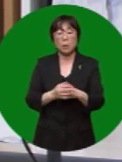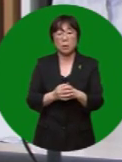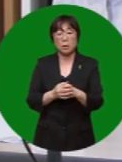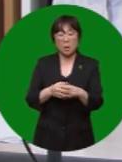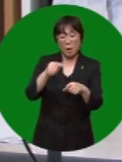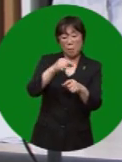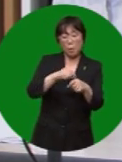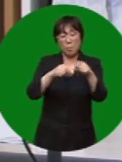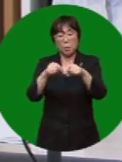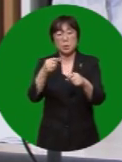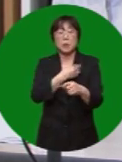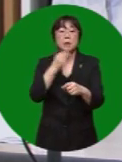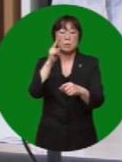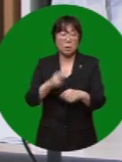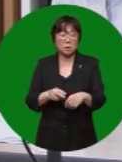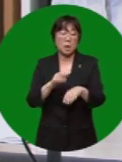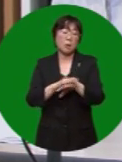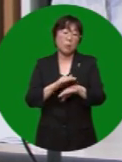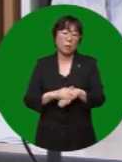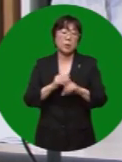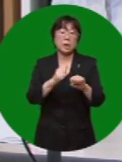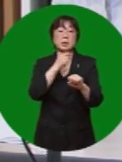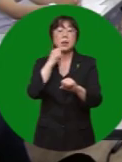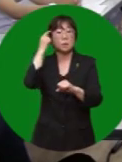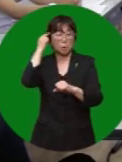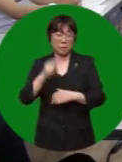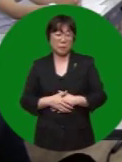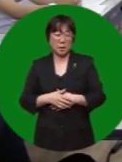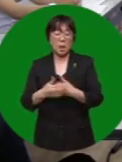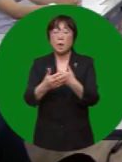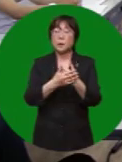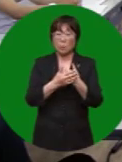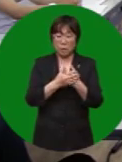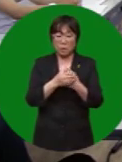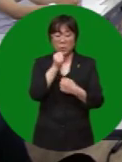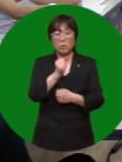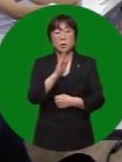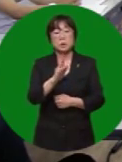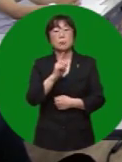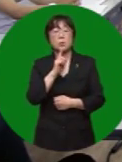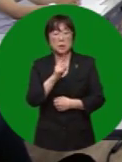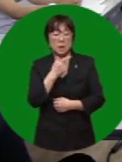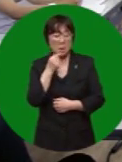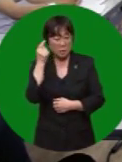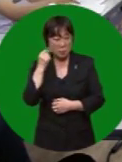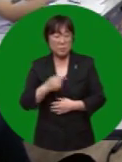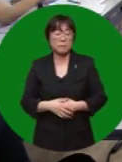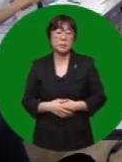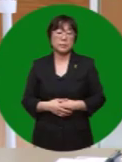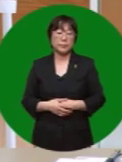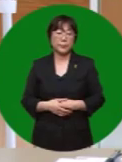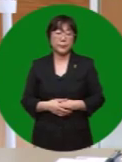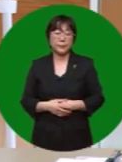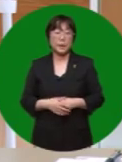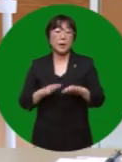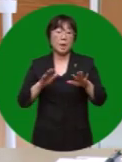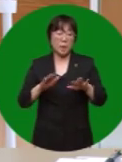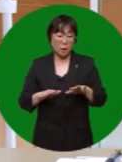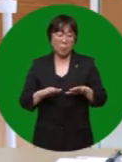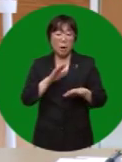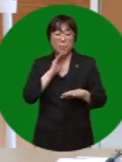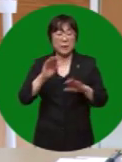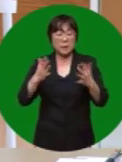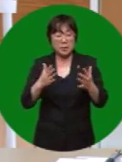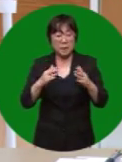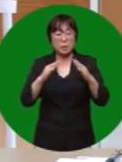が入れ込めるような形を取っていきたいと思いますので、ご協力をよろしくお願い申し上げたいと思います。今日は待った